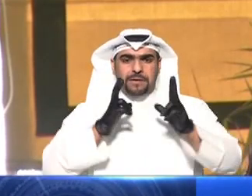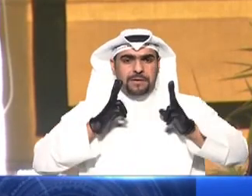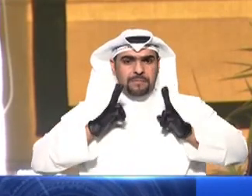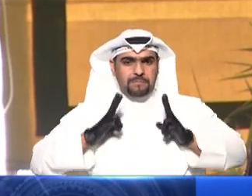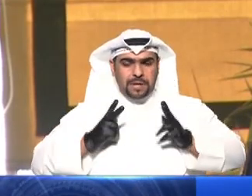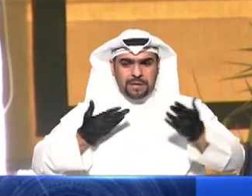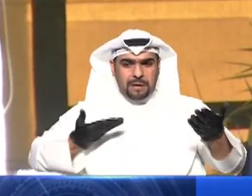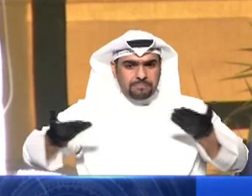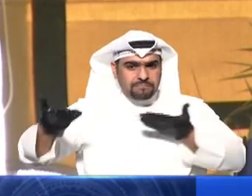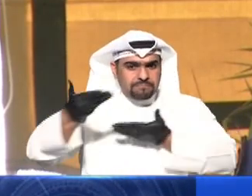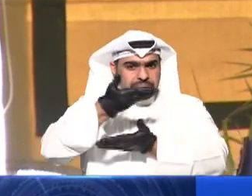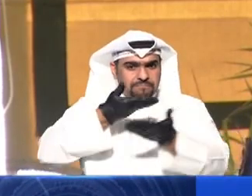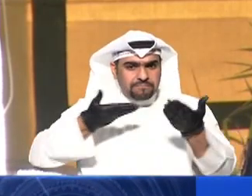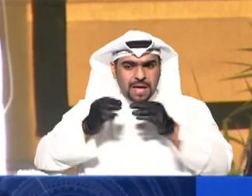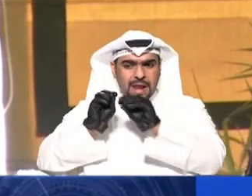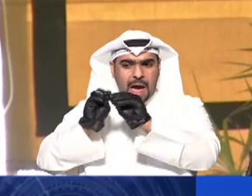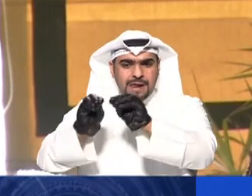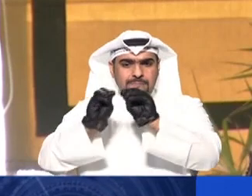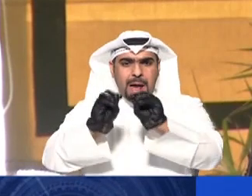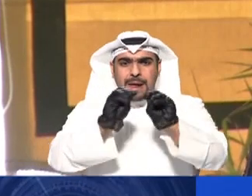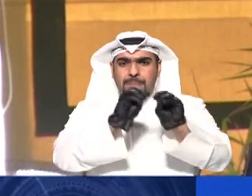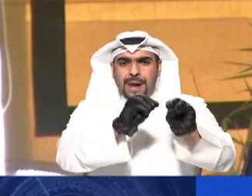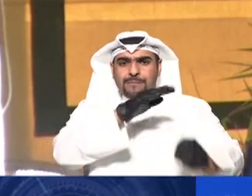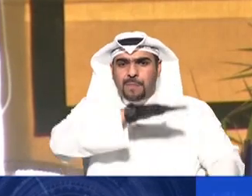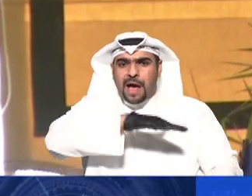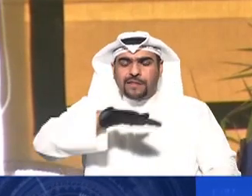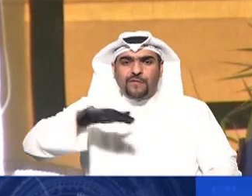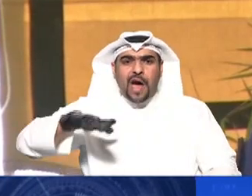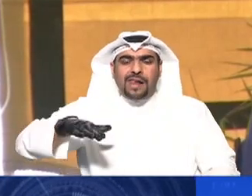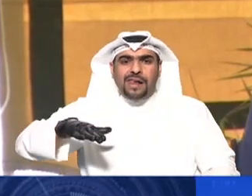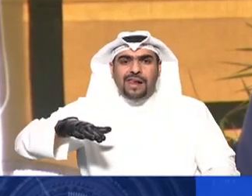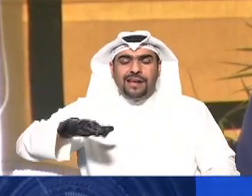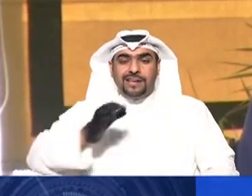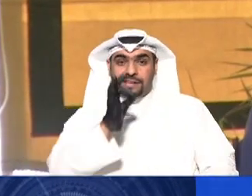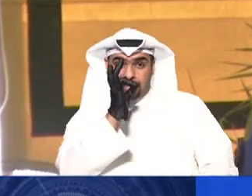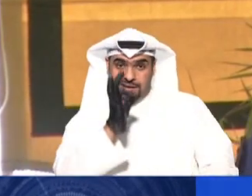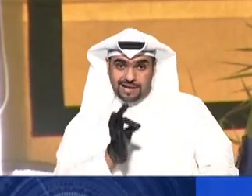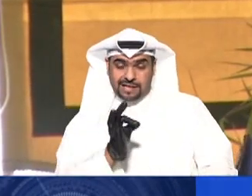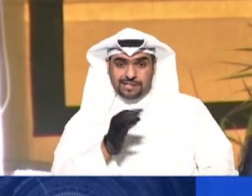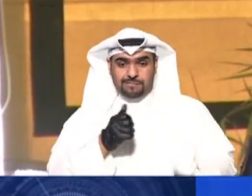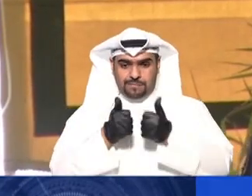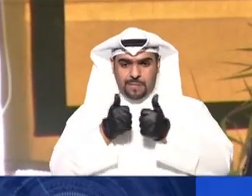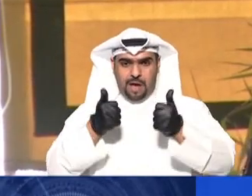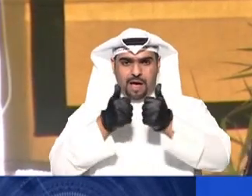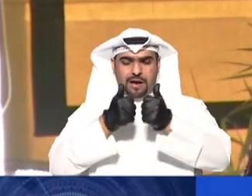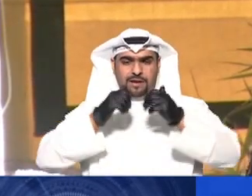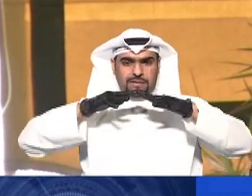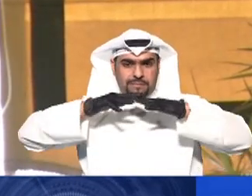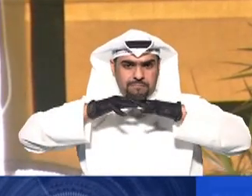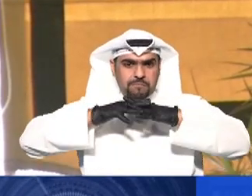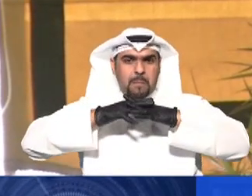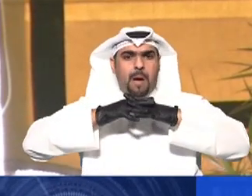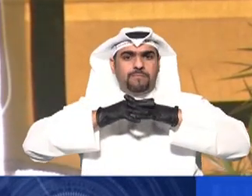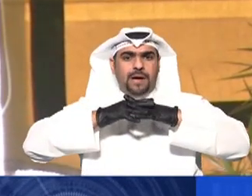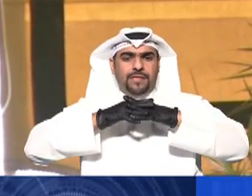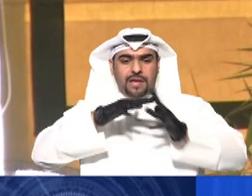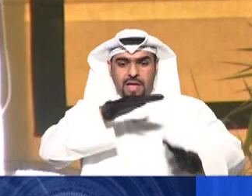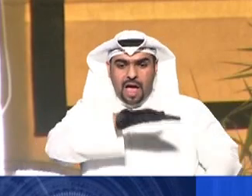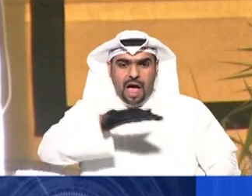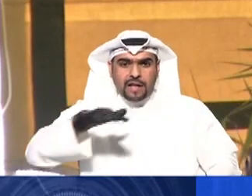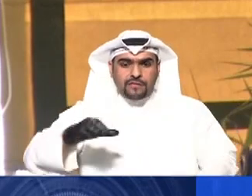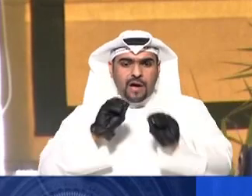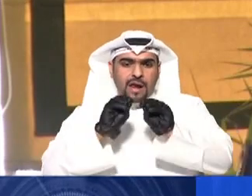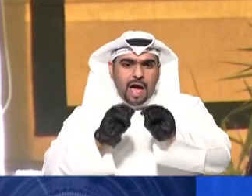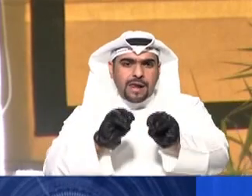يعني يقومون في هذا الواجب، ويحتاج فعلا إلى تعاضد الأسر بكيفية التعامل مع الطفل وقراءة